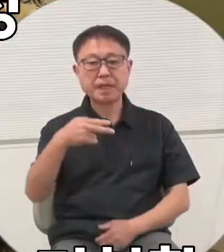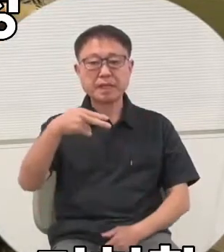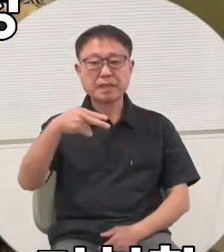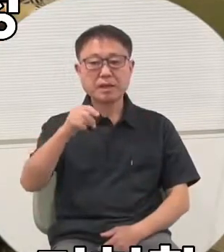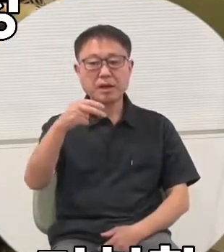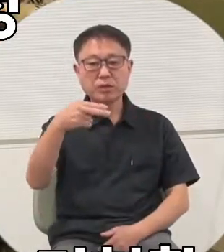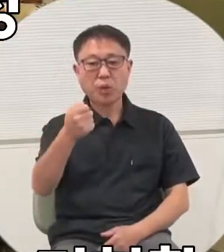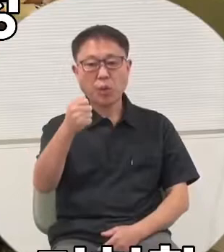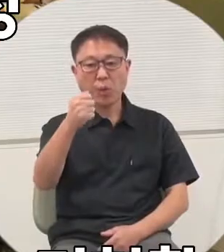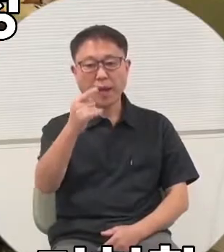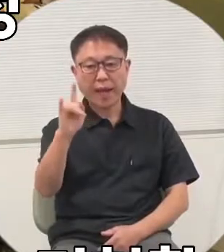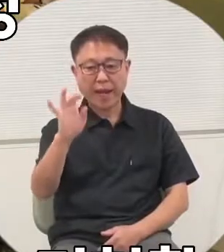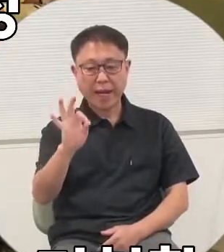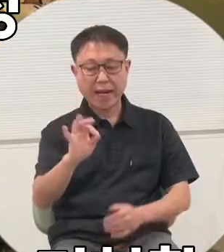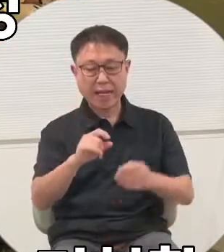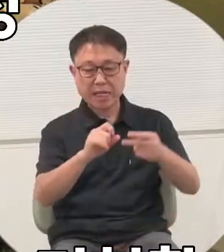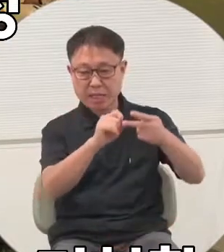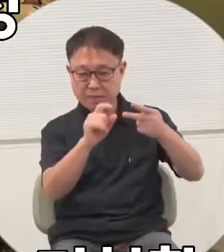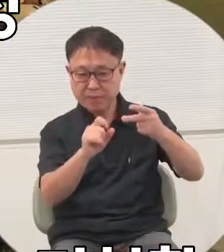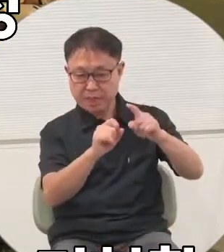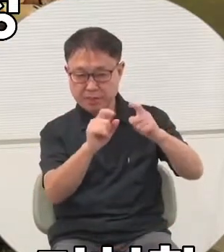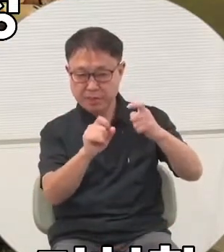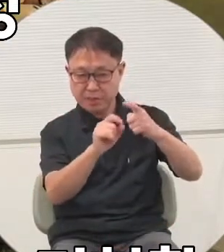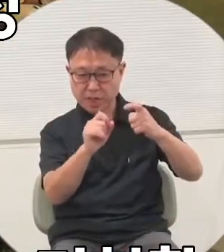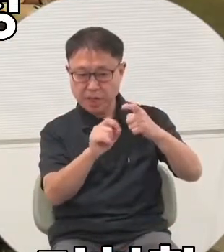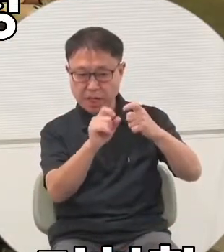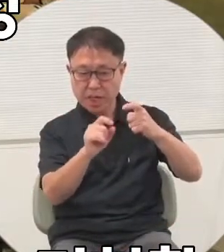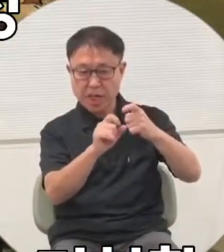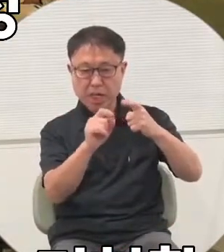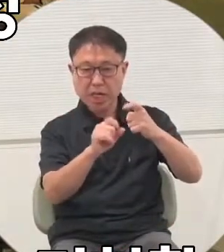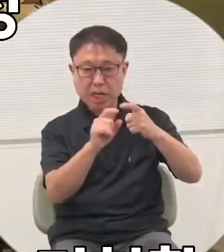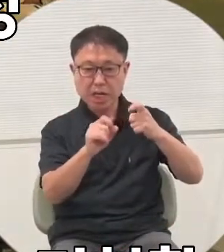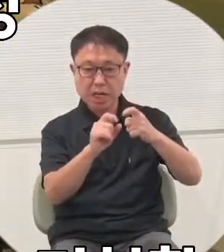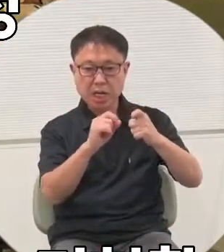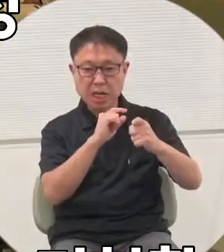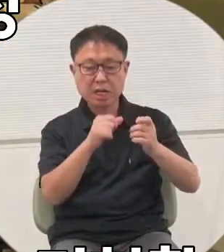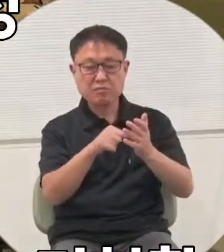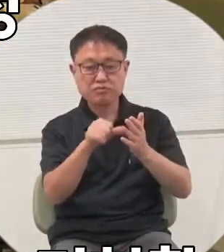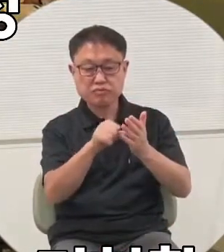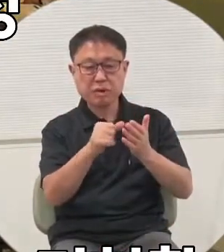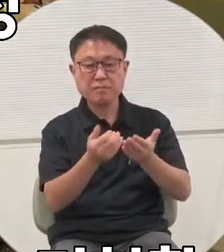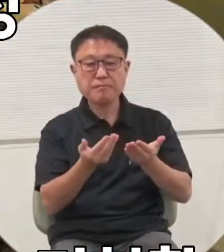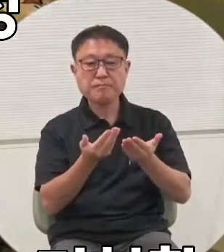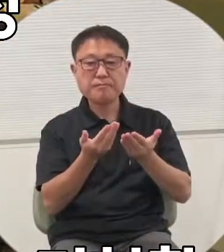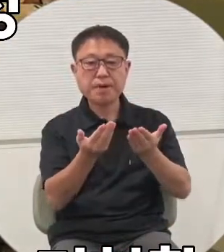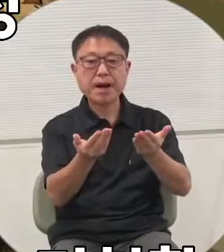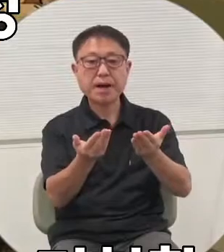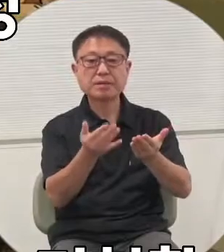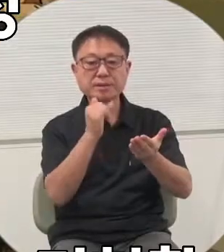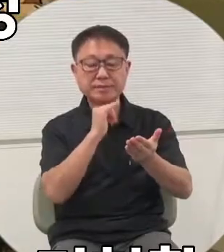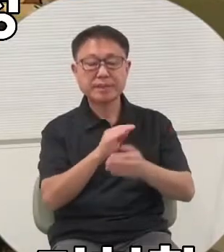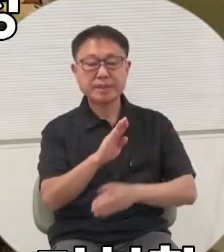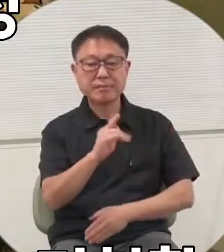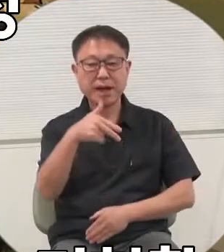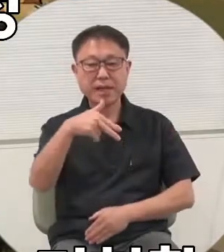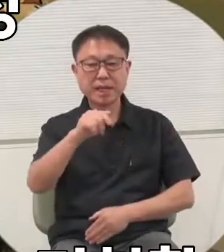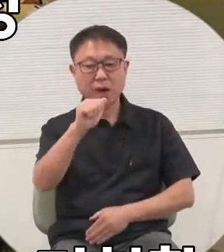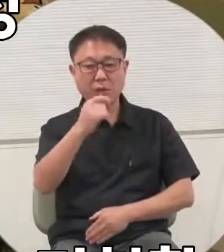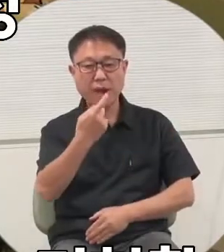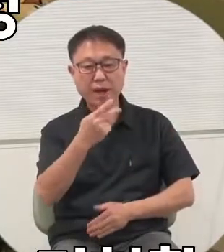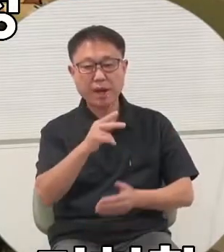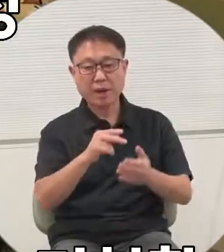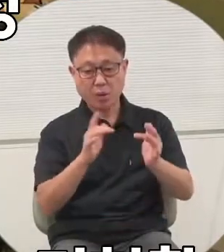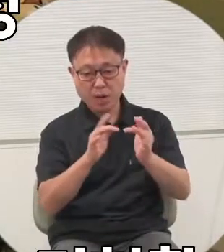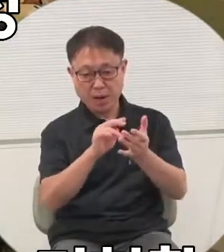서동행에서 11월 온라인 바자회를 위해 물품 기증을 11월 7일까지 받고 있습니다. 온라인 바자회를 통한